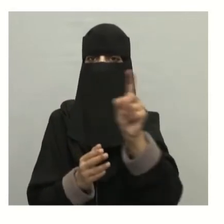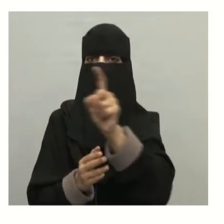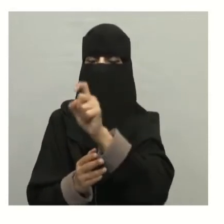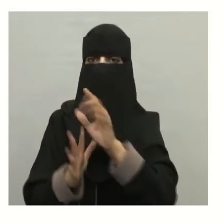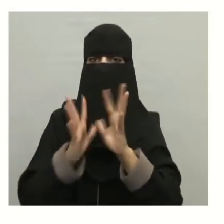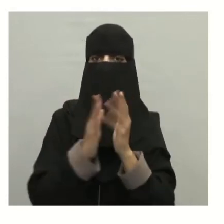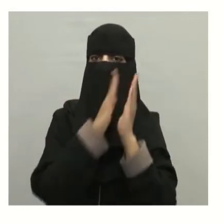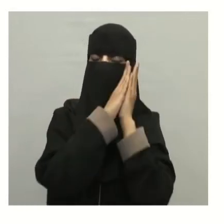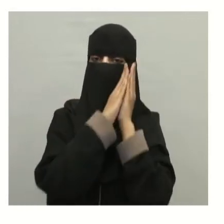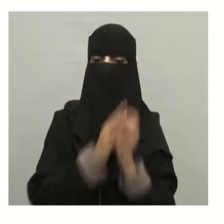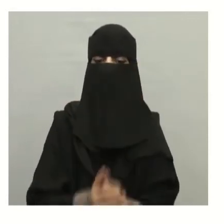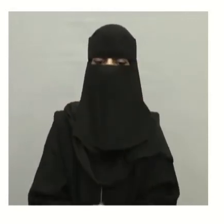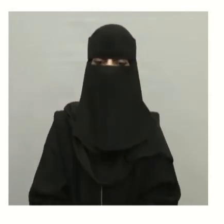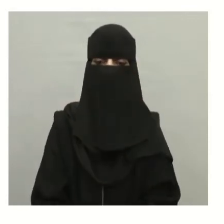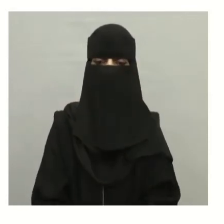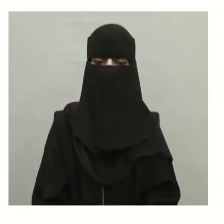تعطير الغرفة.